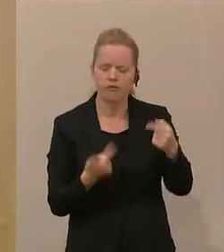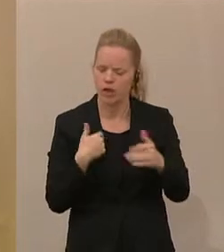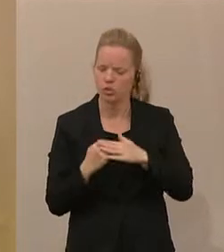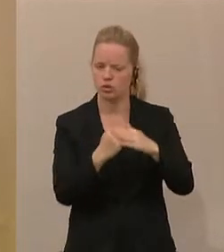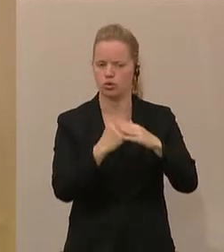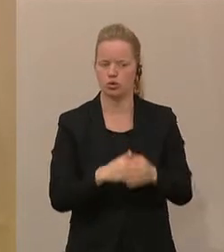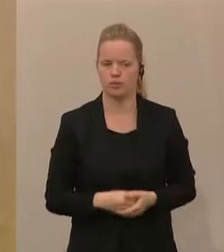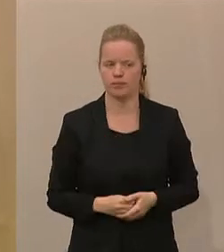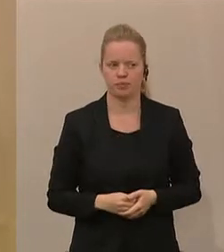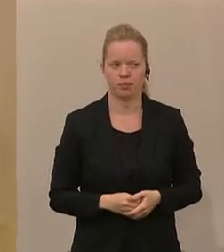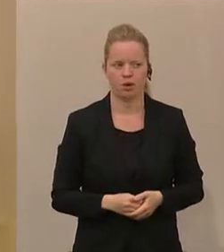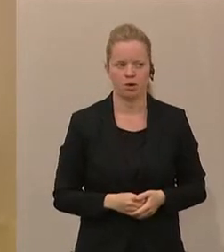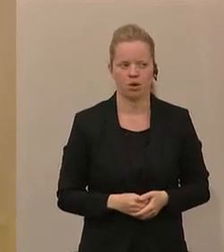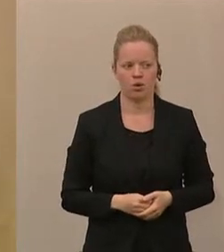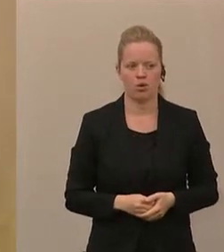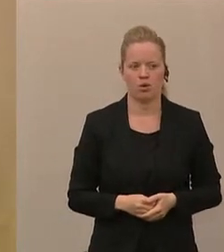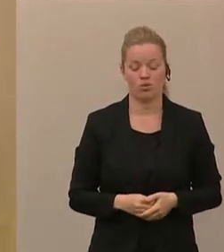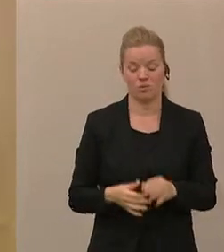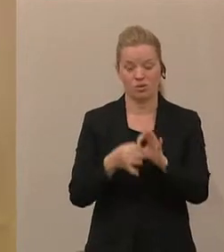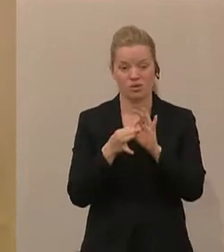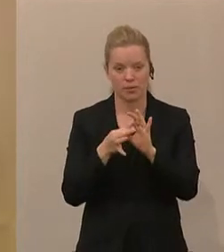eines sagen, es wird wahrscheinlich notwendig sein im